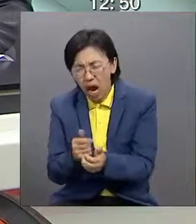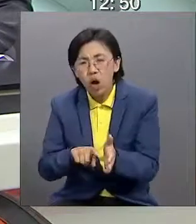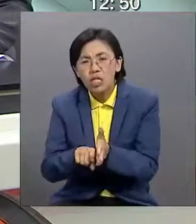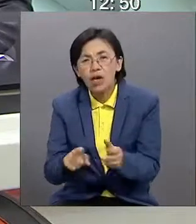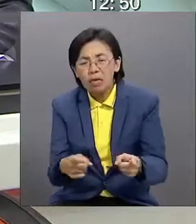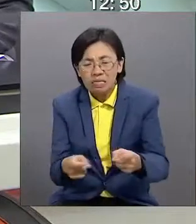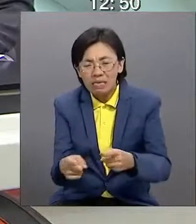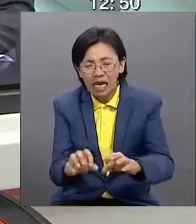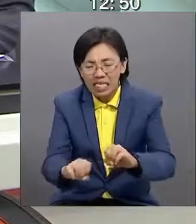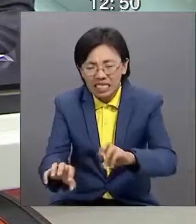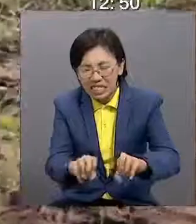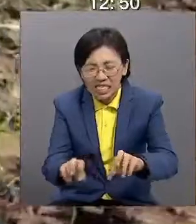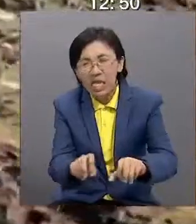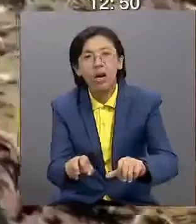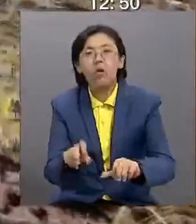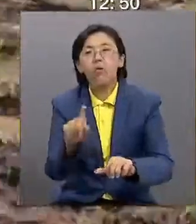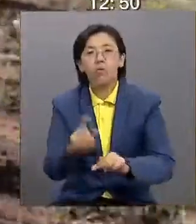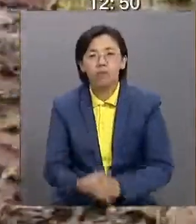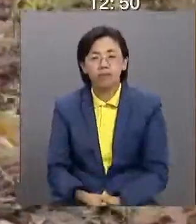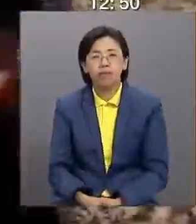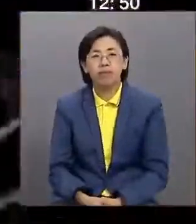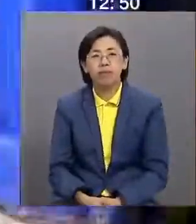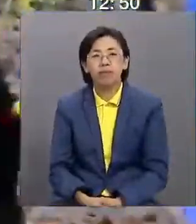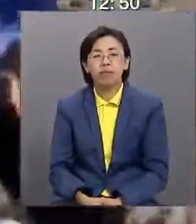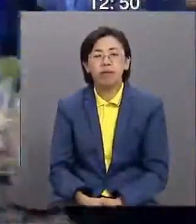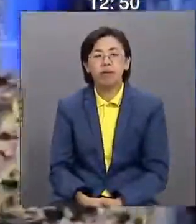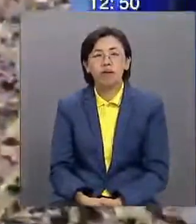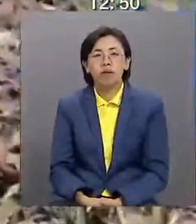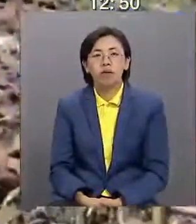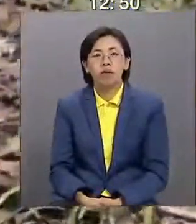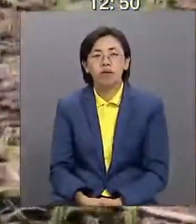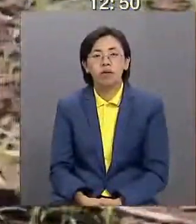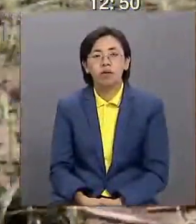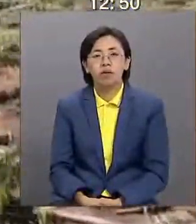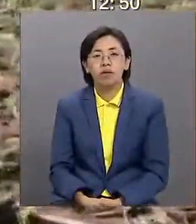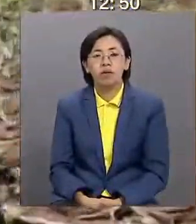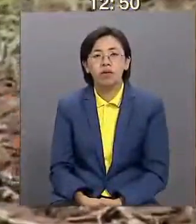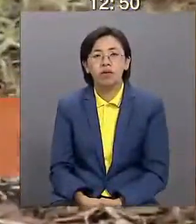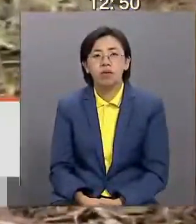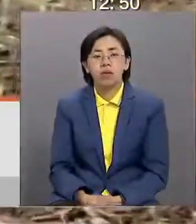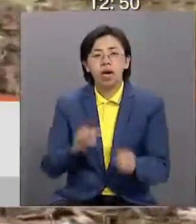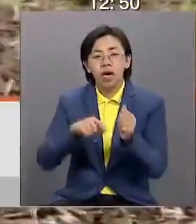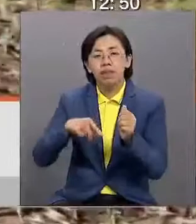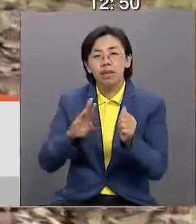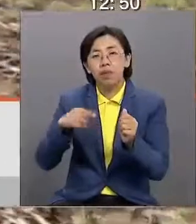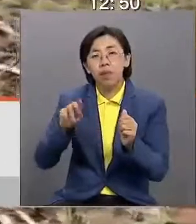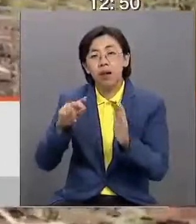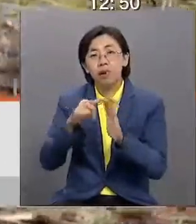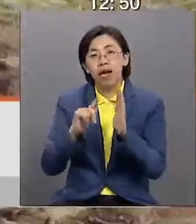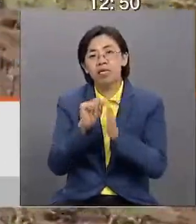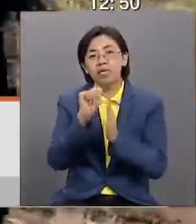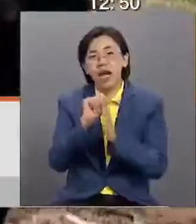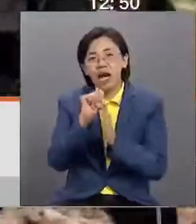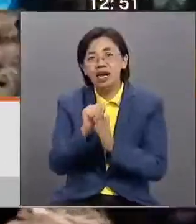ไม่สามารถที่จะป้องกันได้ค่ะชาวไร่ข้าวโพดตำบลช่องแคบในอำเภอพบพระจังหวัดตากใช้ยาฆ่าแ